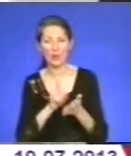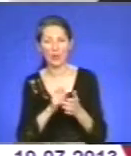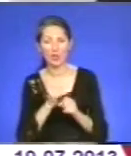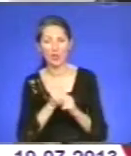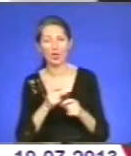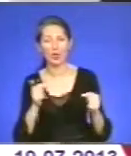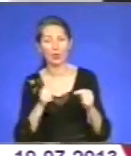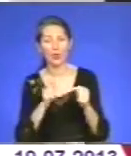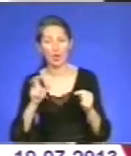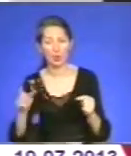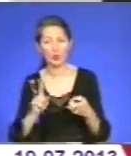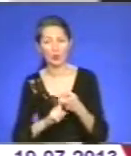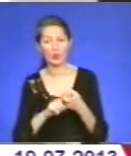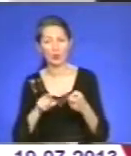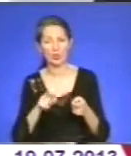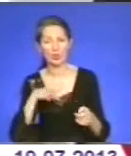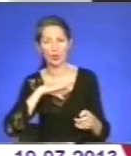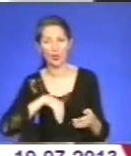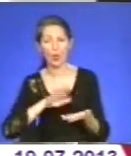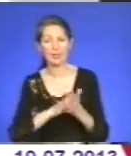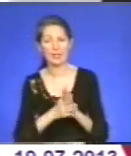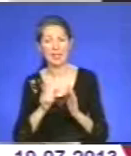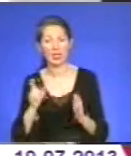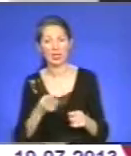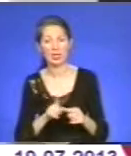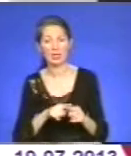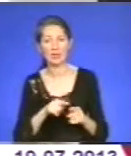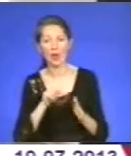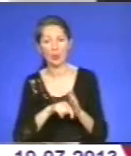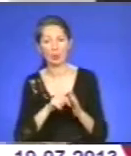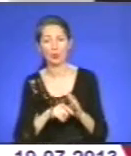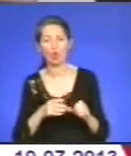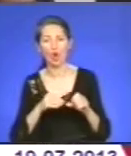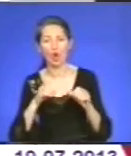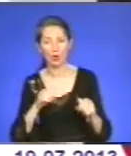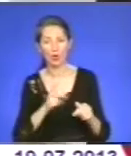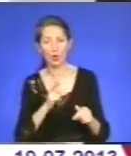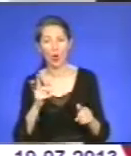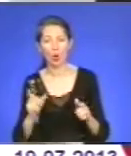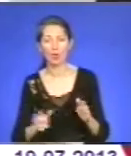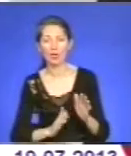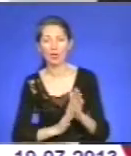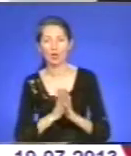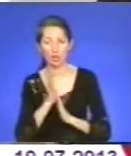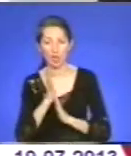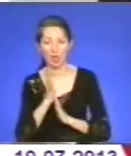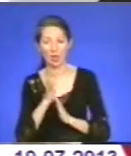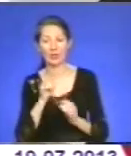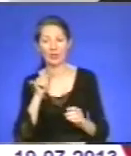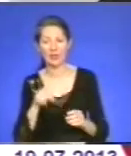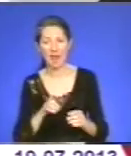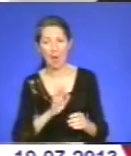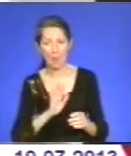люди. І в зв'язку з тим, що духовний стан людини – це, по суті діла, ґрунт, з якого вона проростає, то якщо там